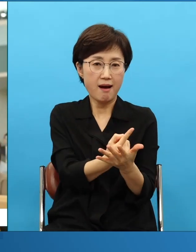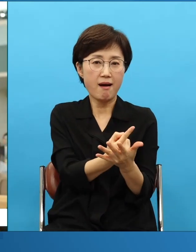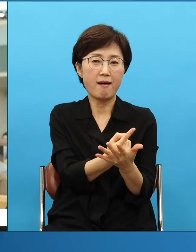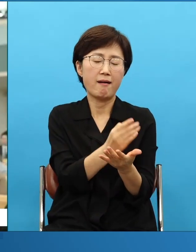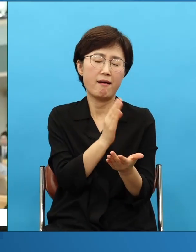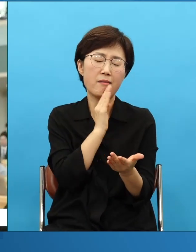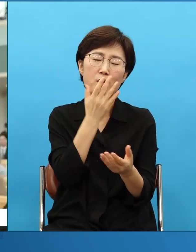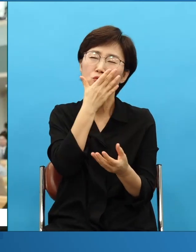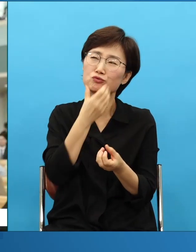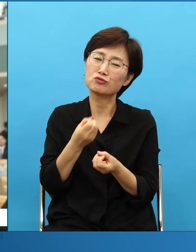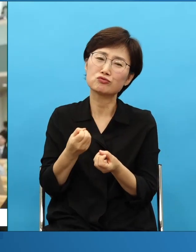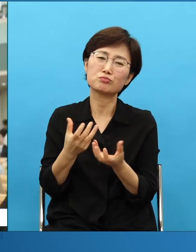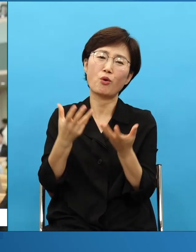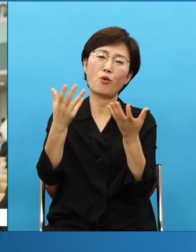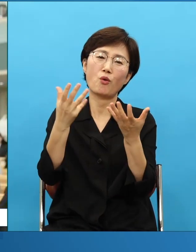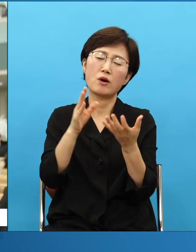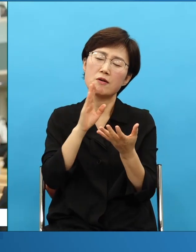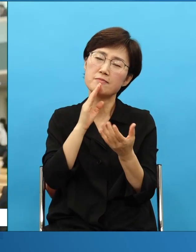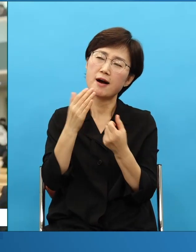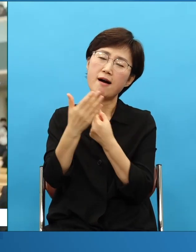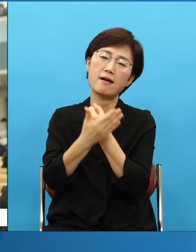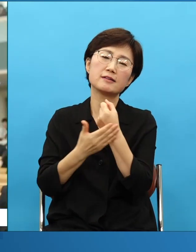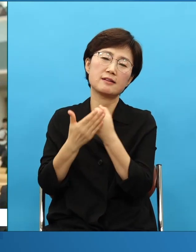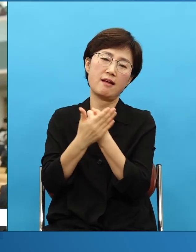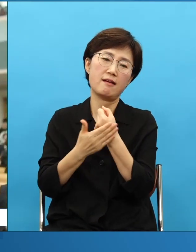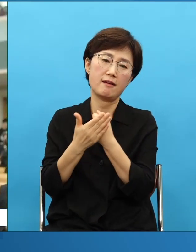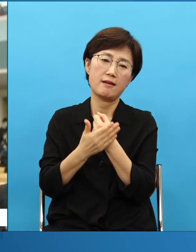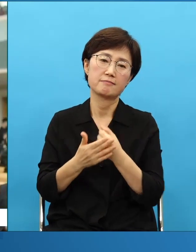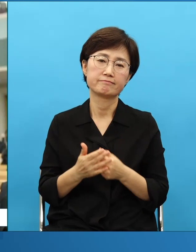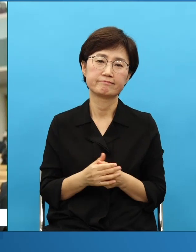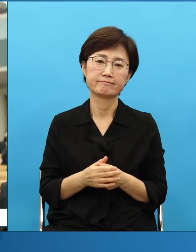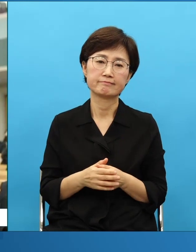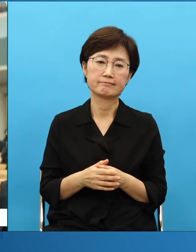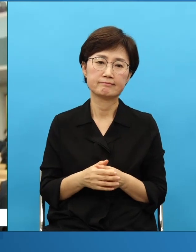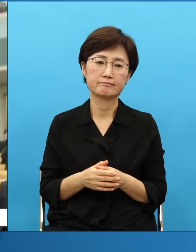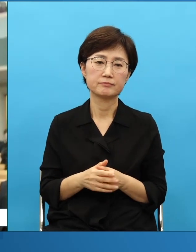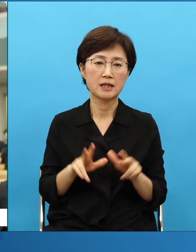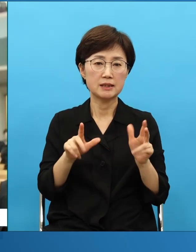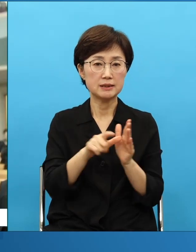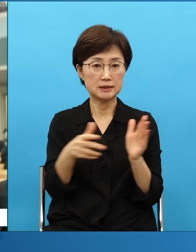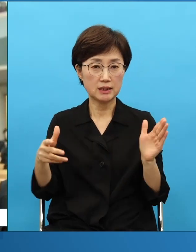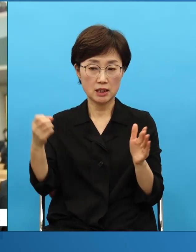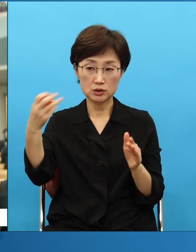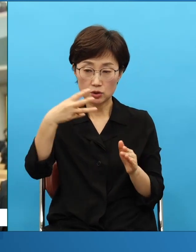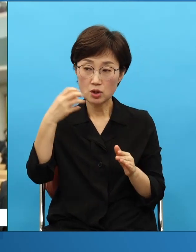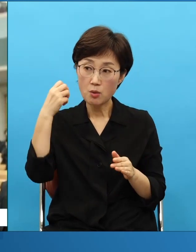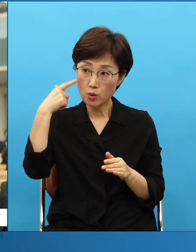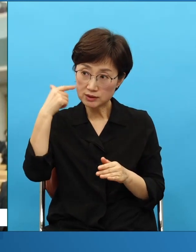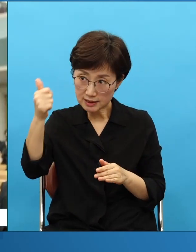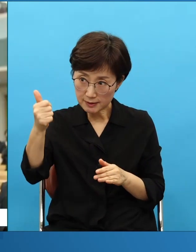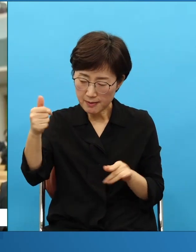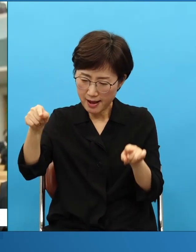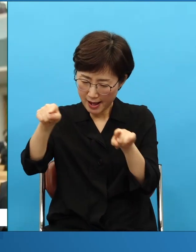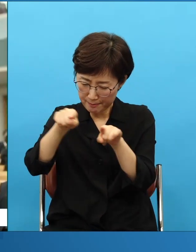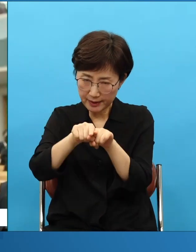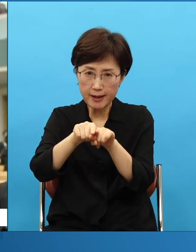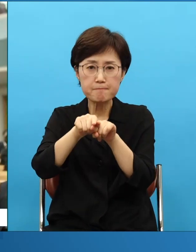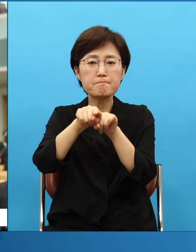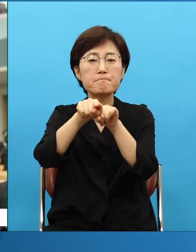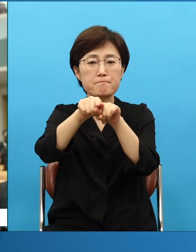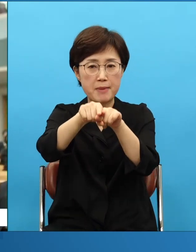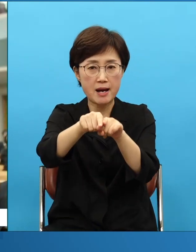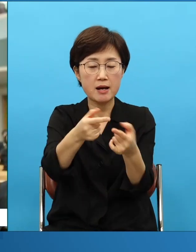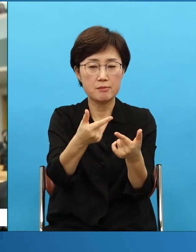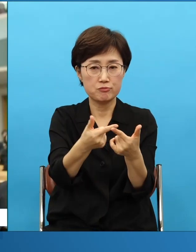해도 참 하나님의 축복이요 하나님의 은혜였습니다. 이 시대의 전도자이신 유광수 목사님과 함께 우리